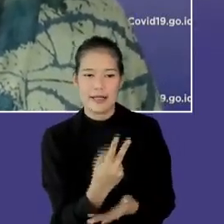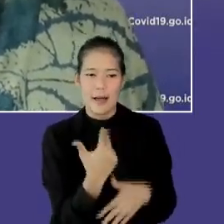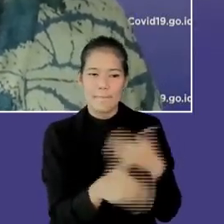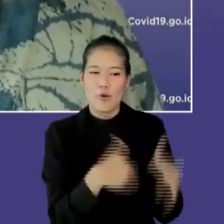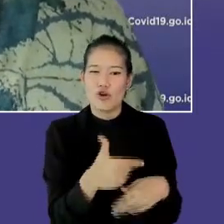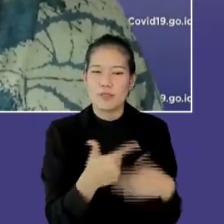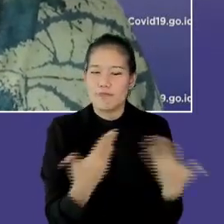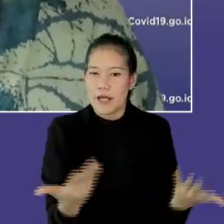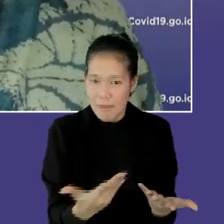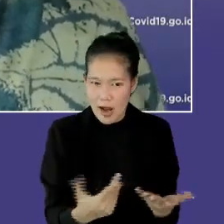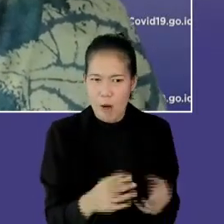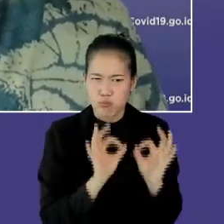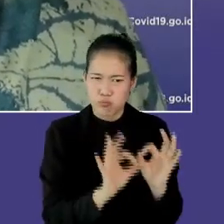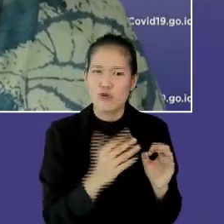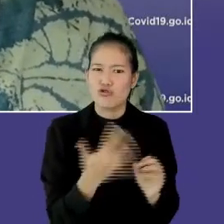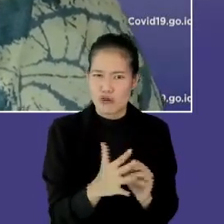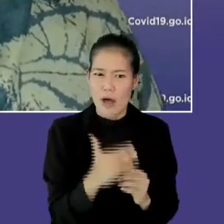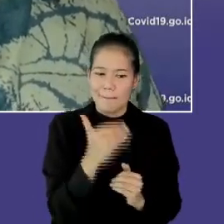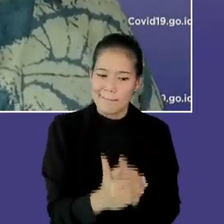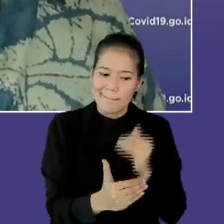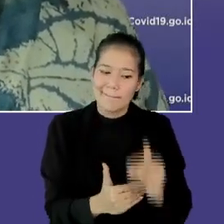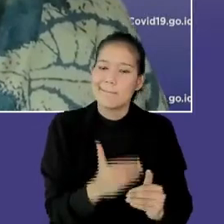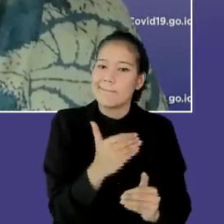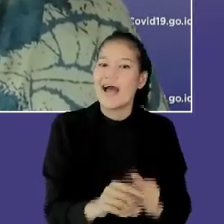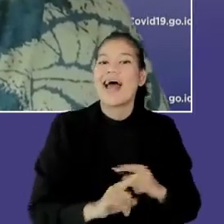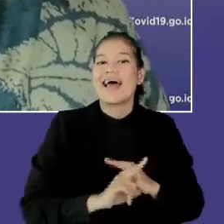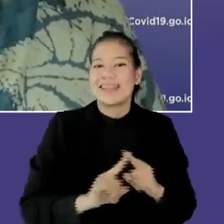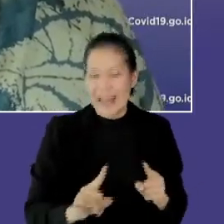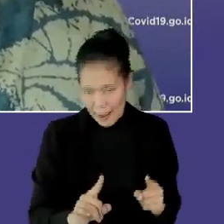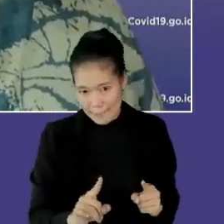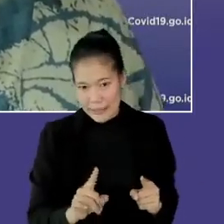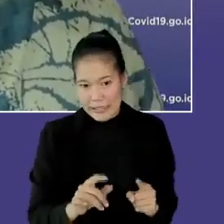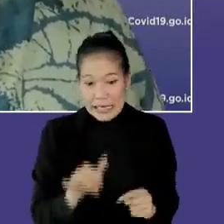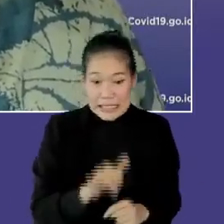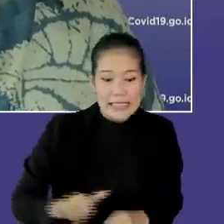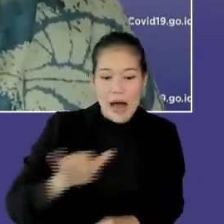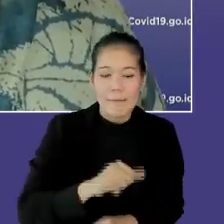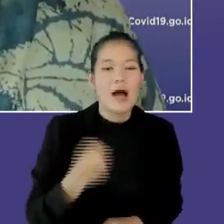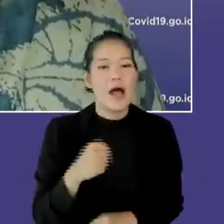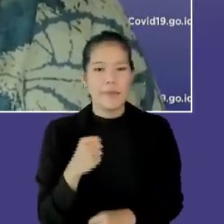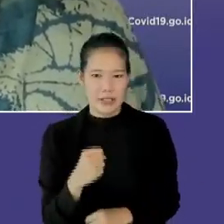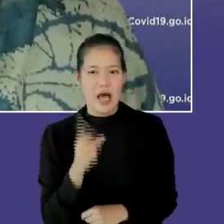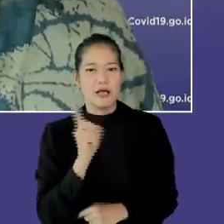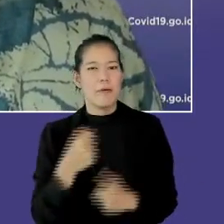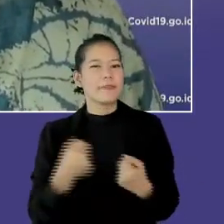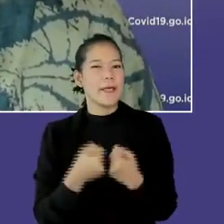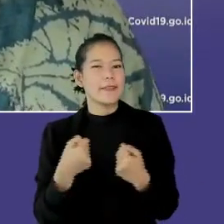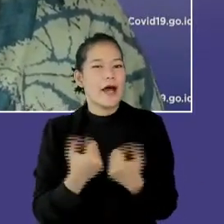jauh lebih baik gitu ya, mulai secara bertahap, tapi lagi-lagi tidak dapat kita samakan. Karena salah satu